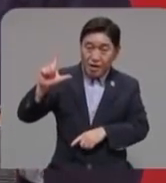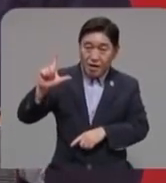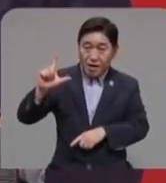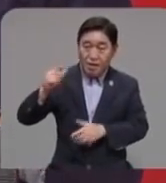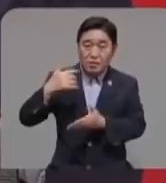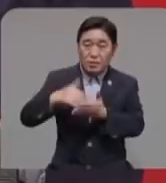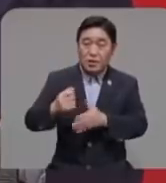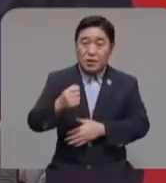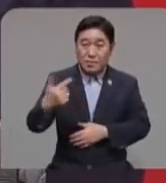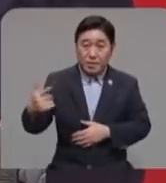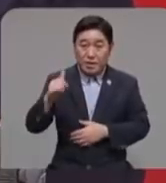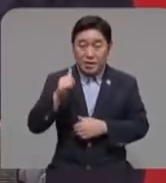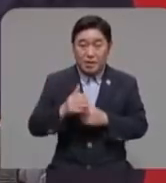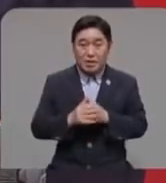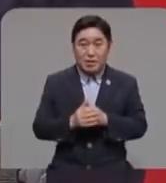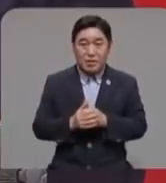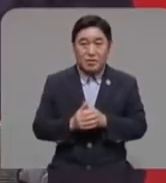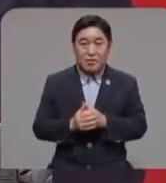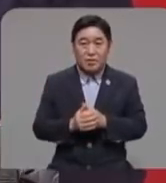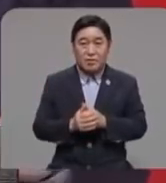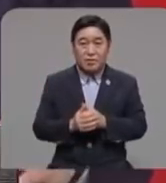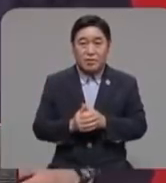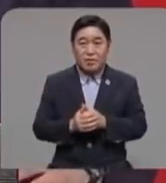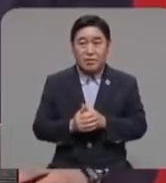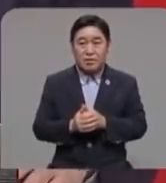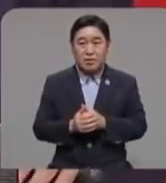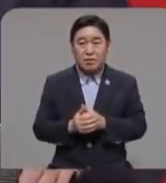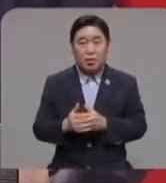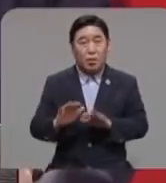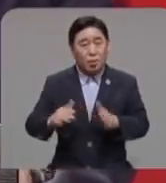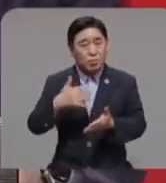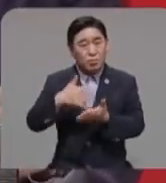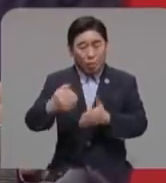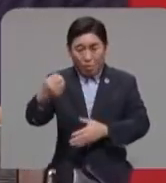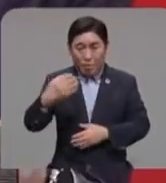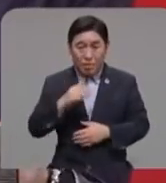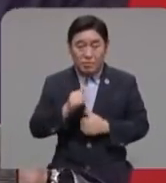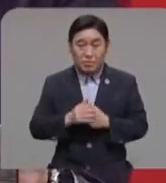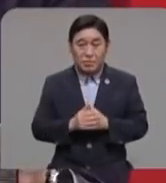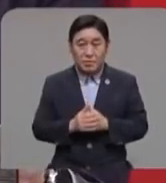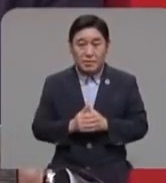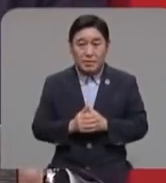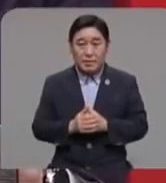높은 통계들이 많이 있고 그리고 지금 통계만 가지고 이렇게 얘기하고